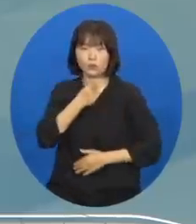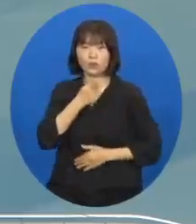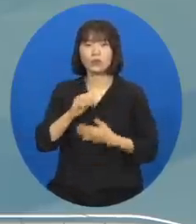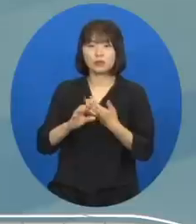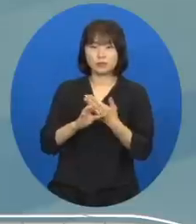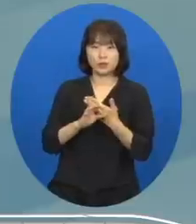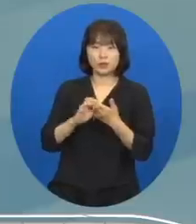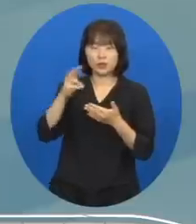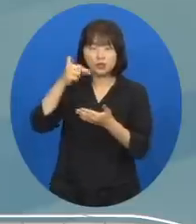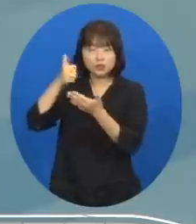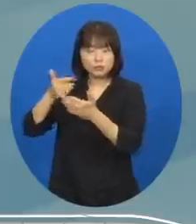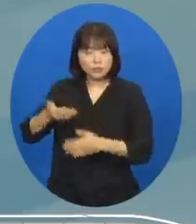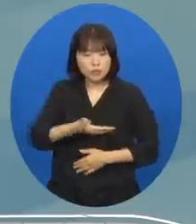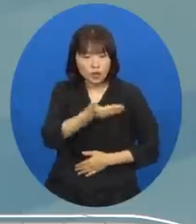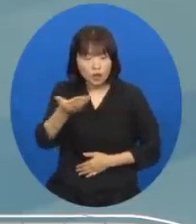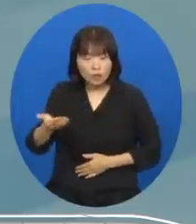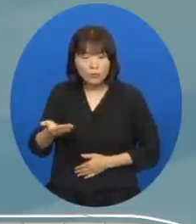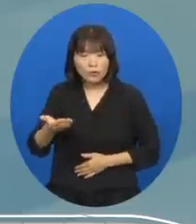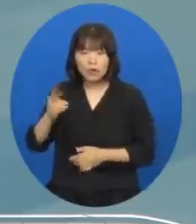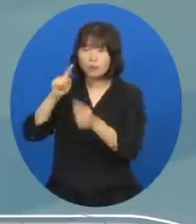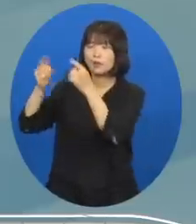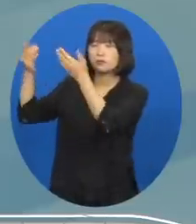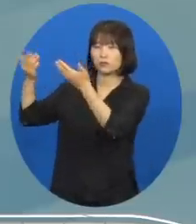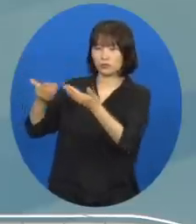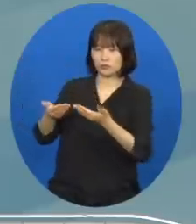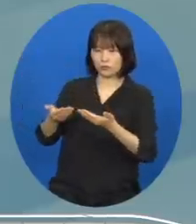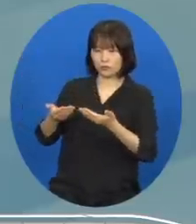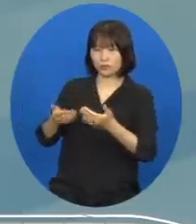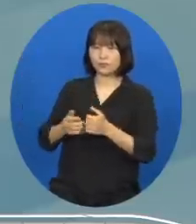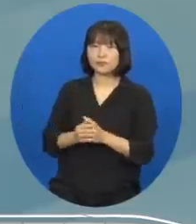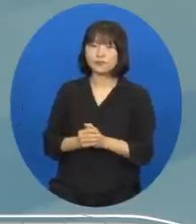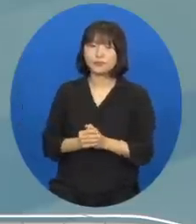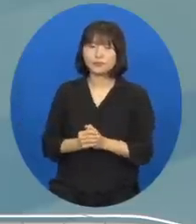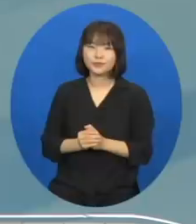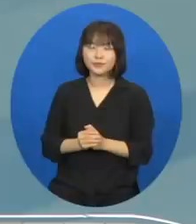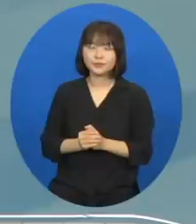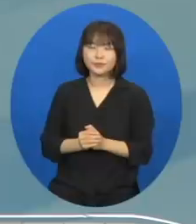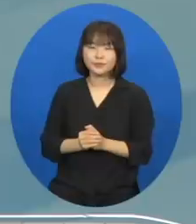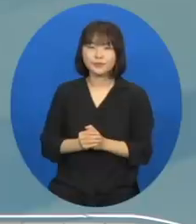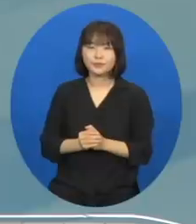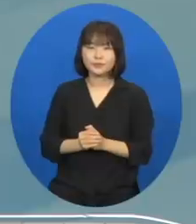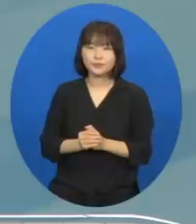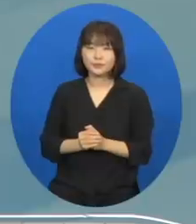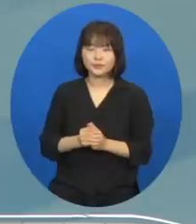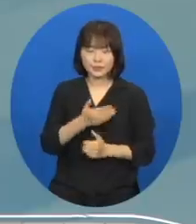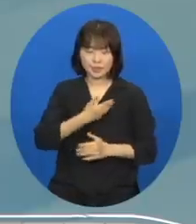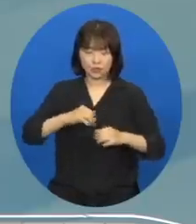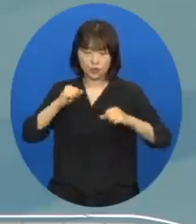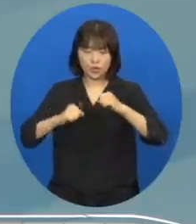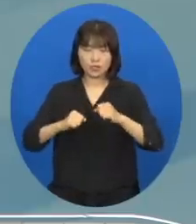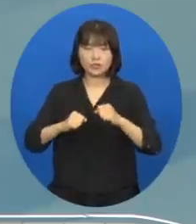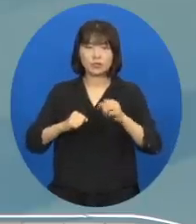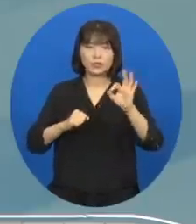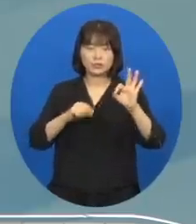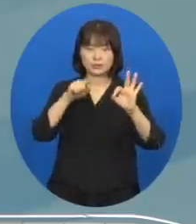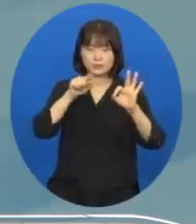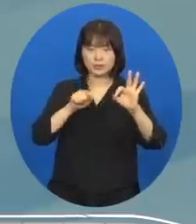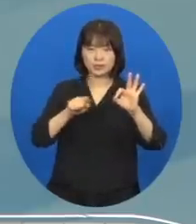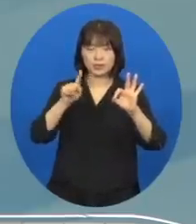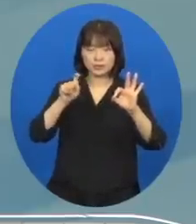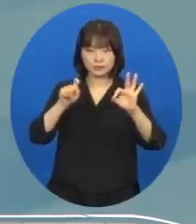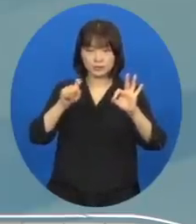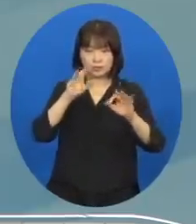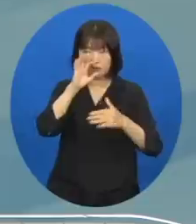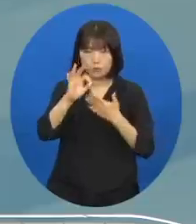주님은 여러분에게 하고 싶으신 말씀을 하십니다. 사도행전 10장 11장에 보면 베드로가